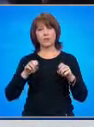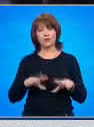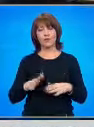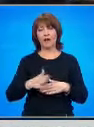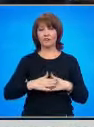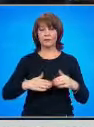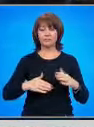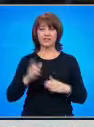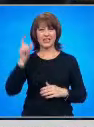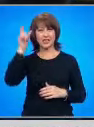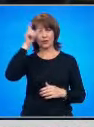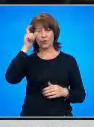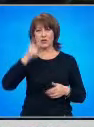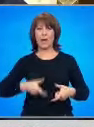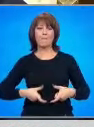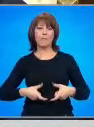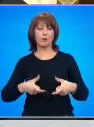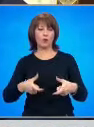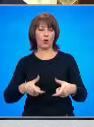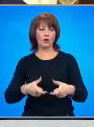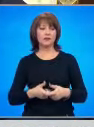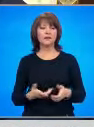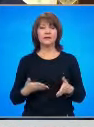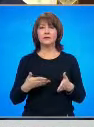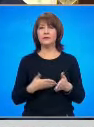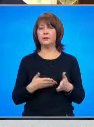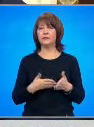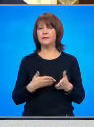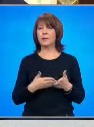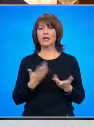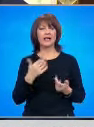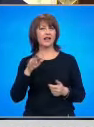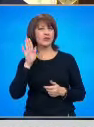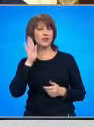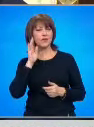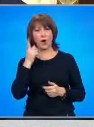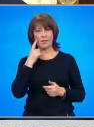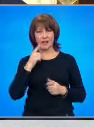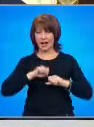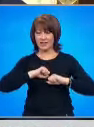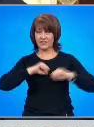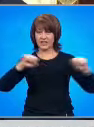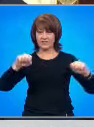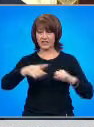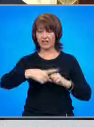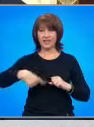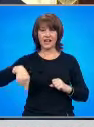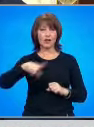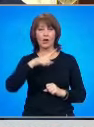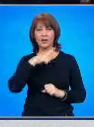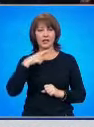проекта Турски поток, отбеляза руският президент. Въпреки че и него, както сте чули, се опитаха да взривят на територията на